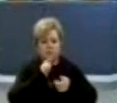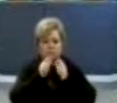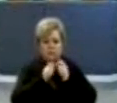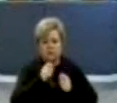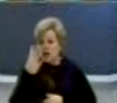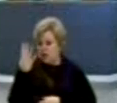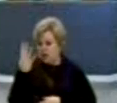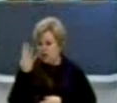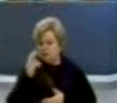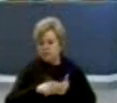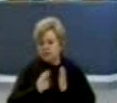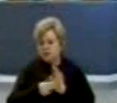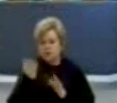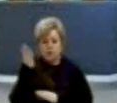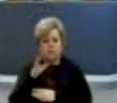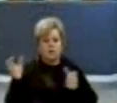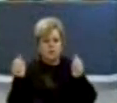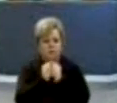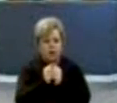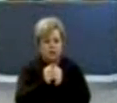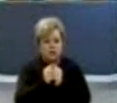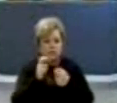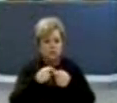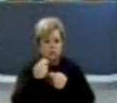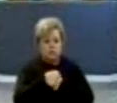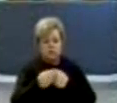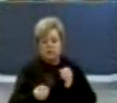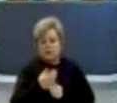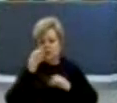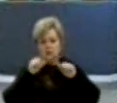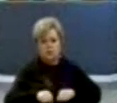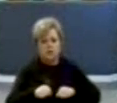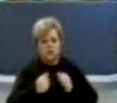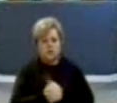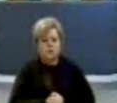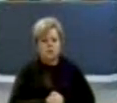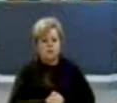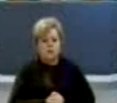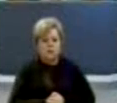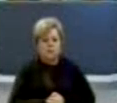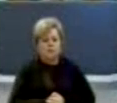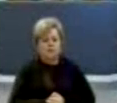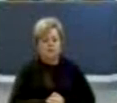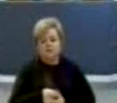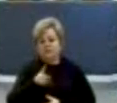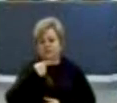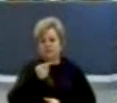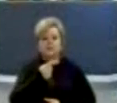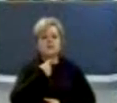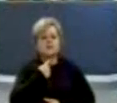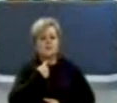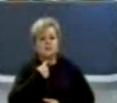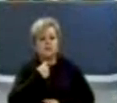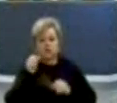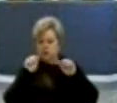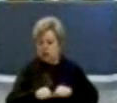4 partive, që atëherë ishin bashkë në një blok që donte ta krijonte një qeveri të re të Republikës Kosovës, të cilën e thoshim zëshëm se do të jetë